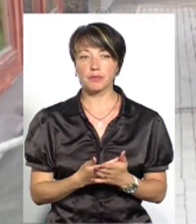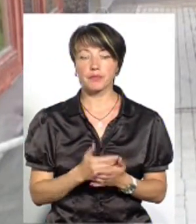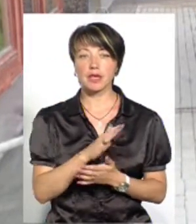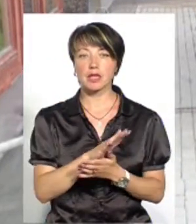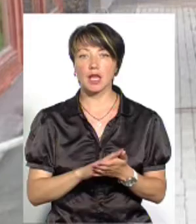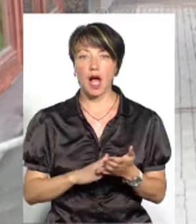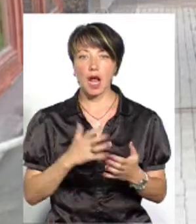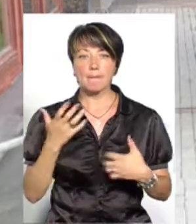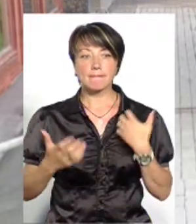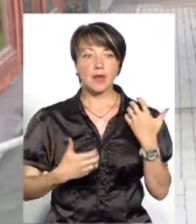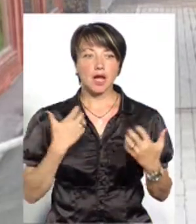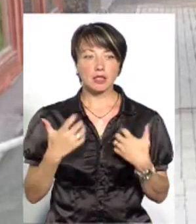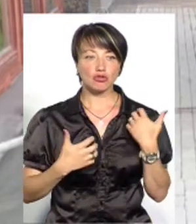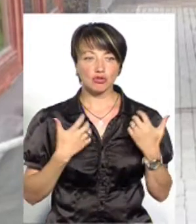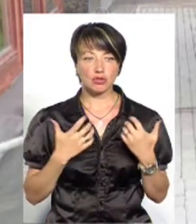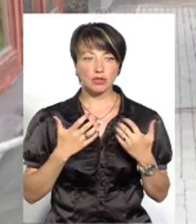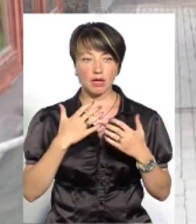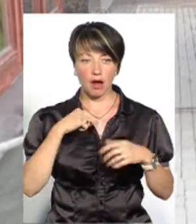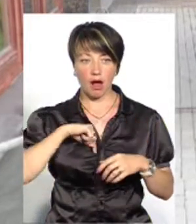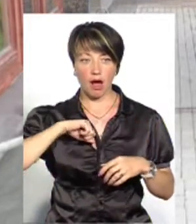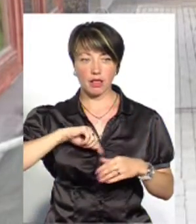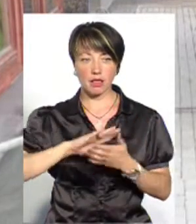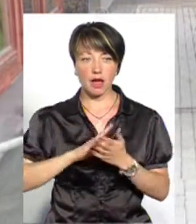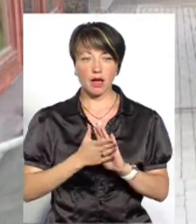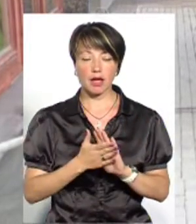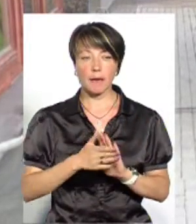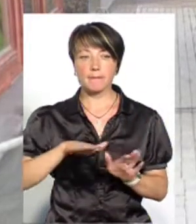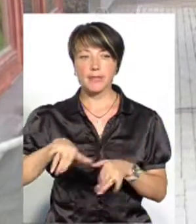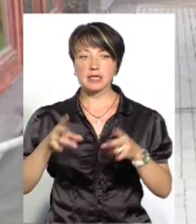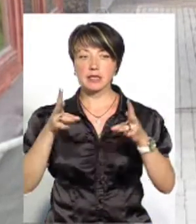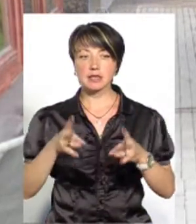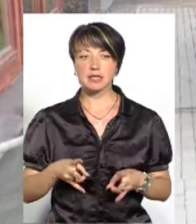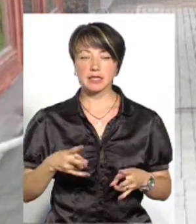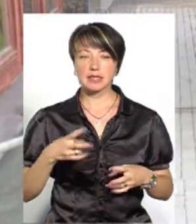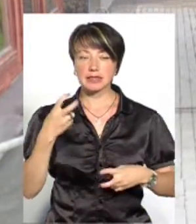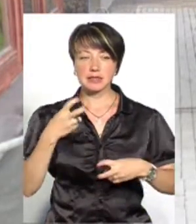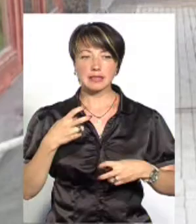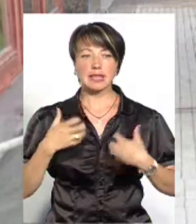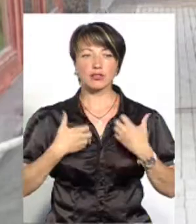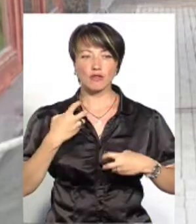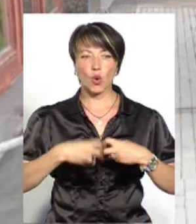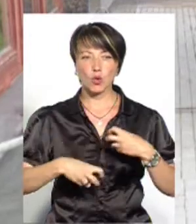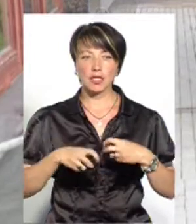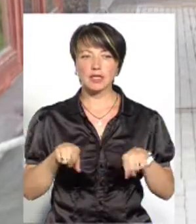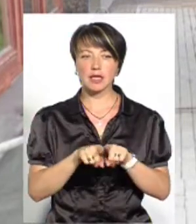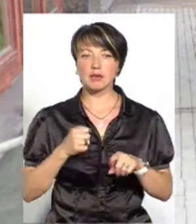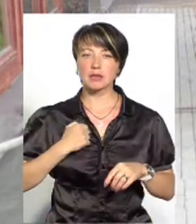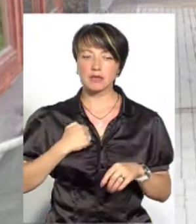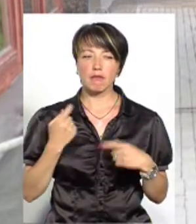Далі панічні атаки. Ну, післятравматичні стресові розлади, таких бійців, на щастя,